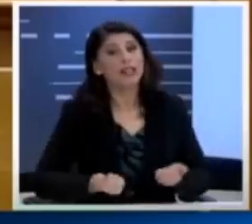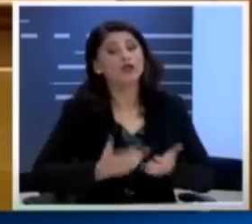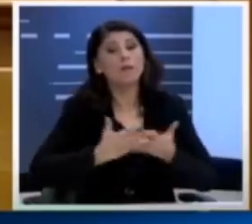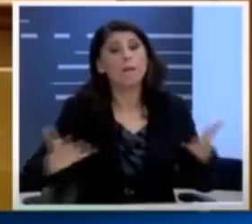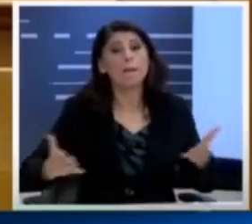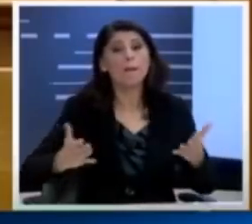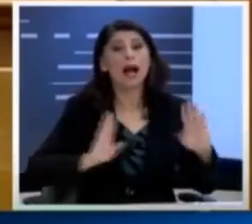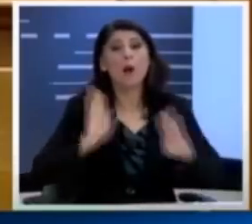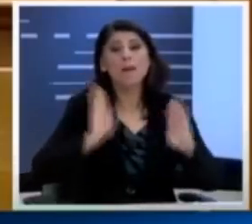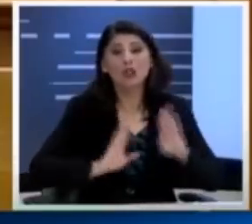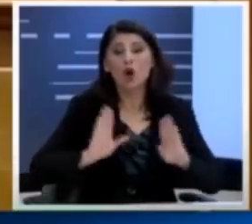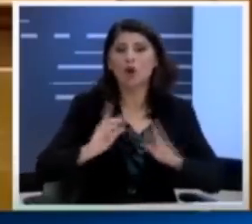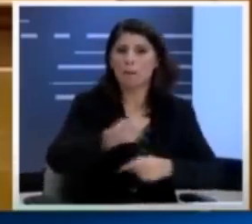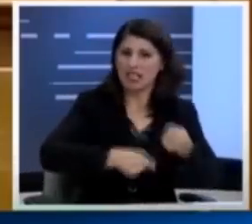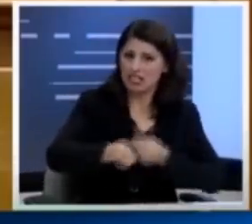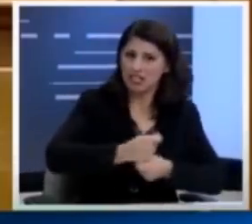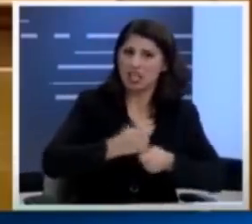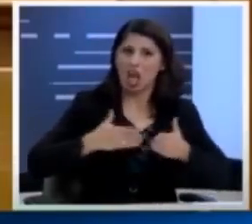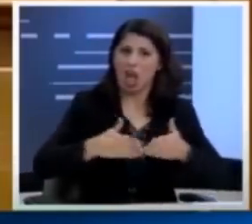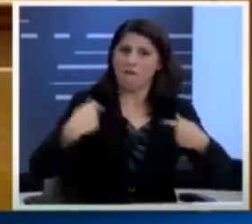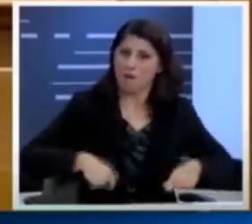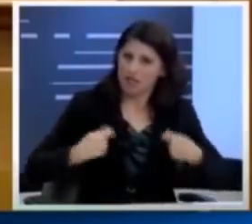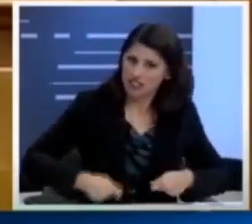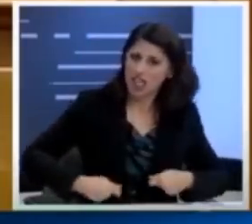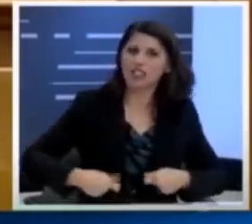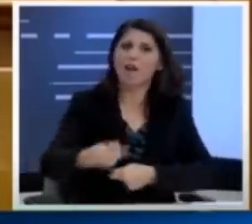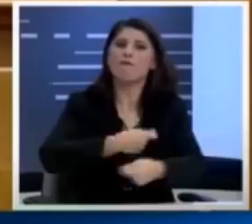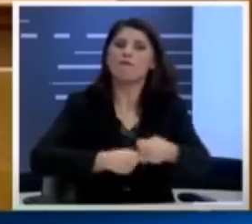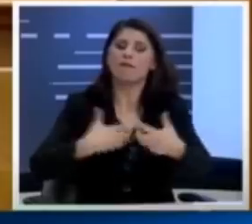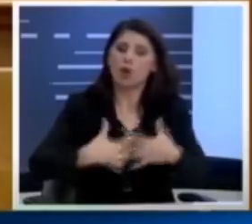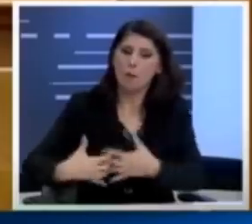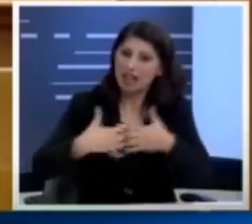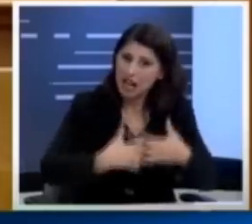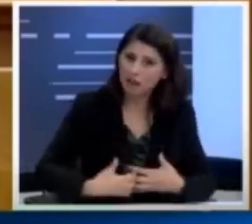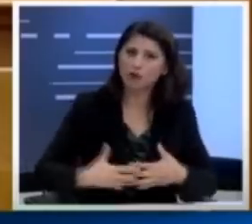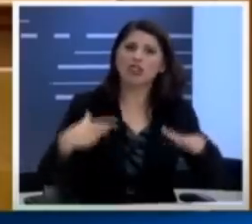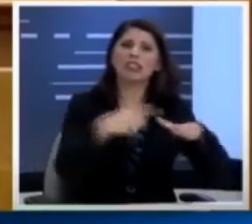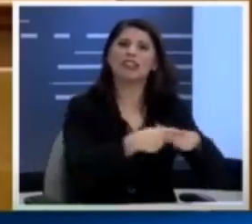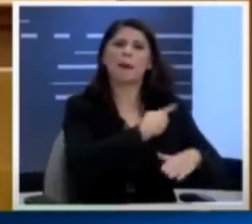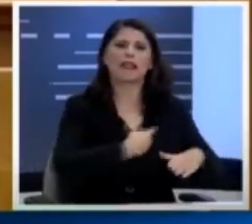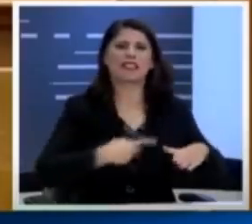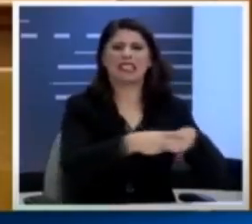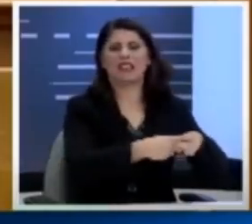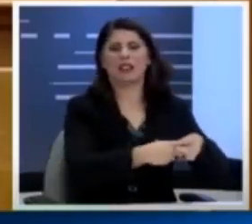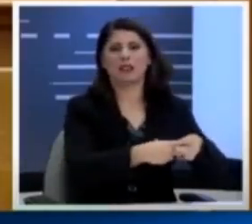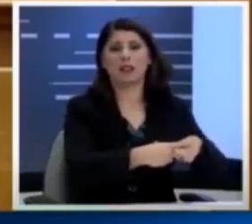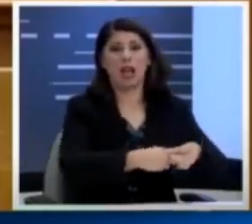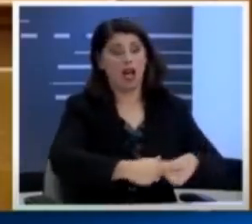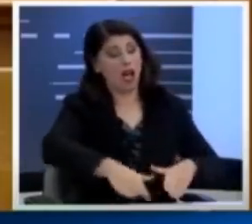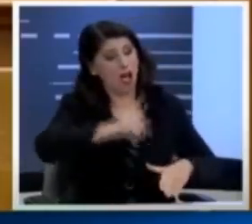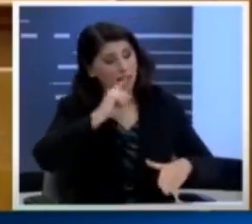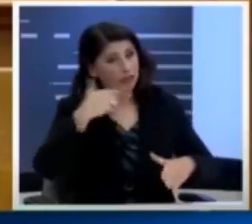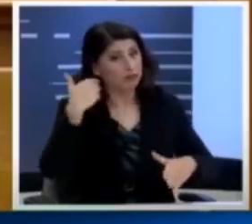στους μεγαλομετόχους των επιχειρήσεων, σε εφοπλιστές, σε βιομηχάνους, σε τραπεζίτες. Σας προκαλούμε να μας